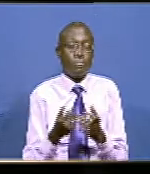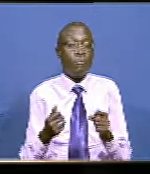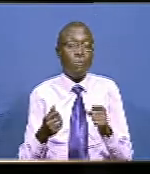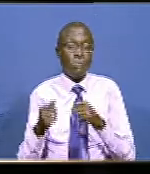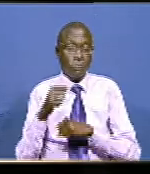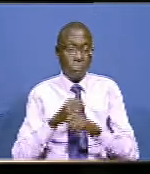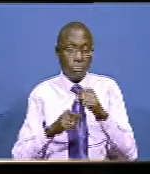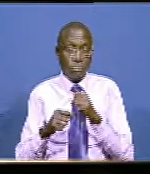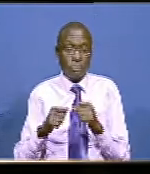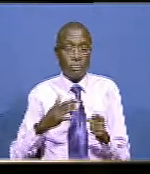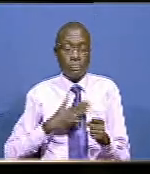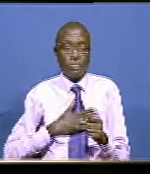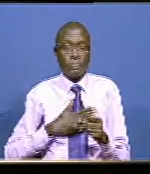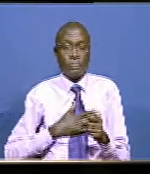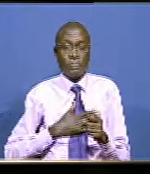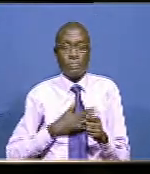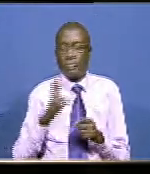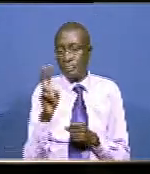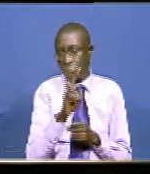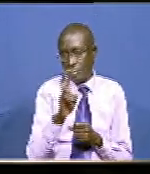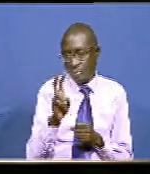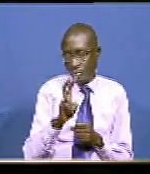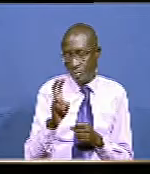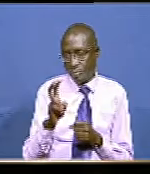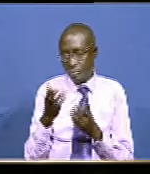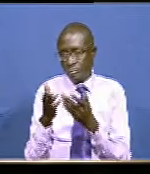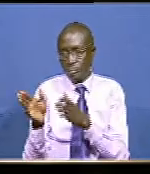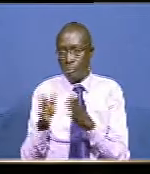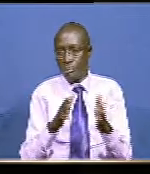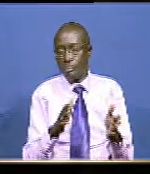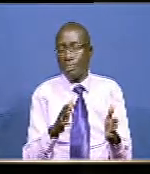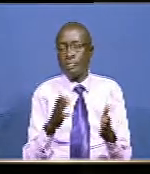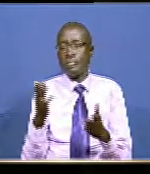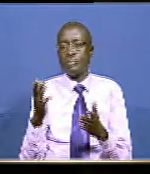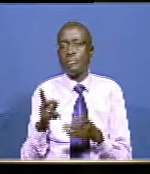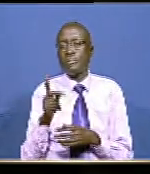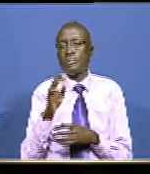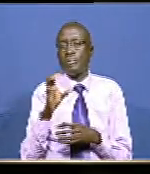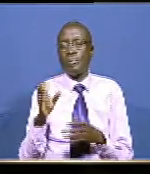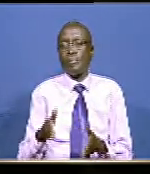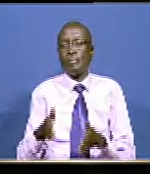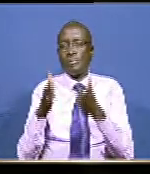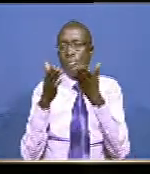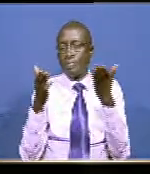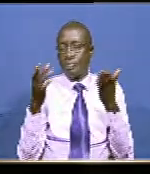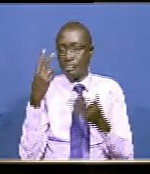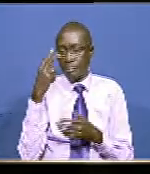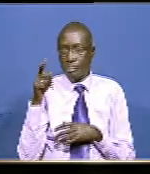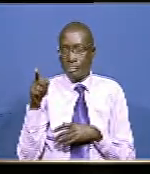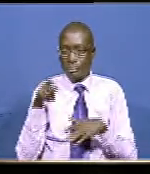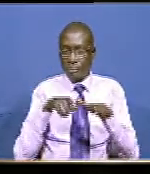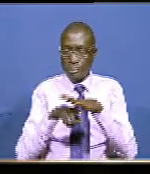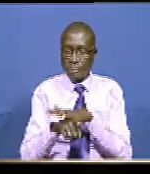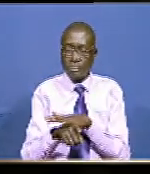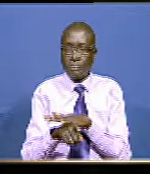wenyewe. Tunadai kusaka platforms penye zi-exist hata kwa rooftops za KICC. Na tunajua huko kuingia, bado tutataka